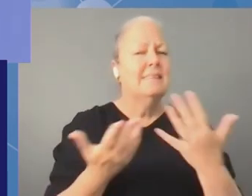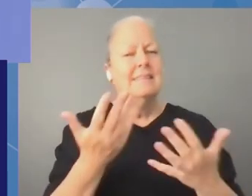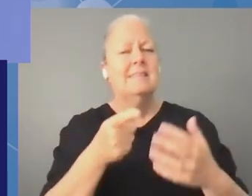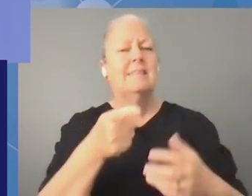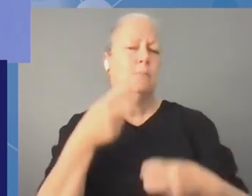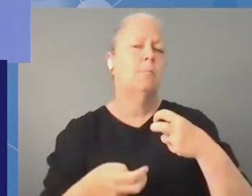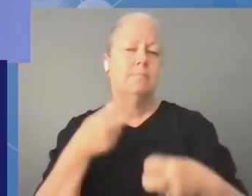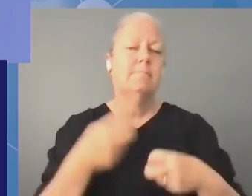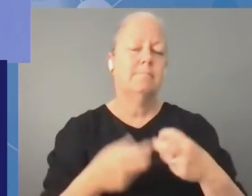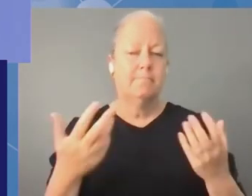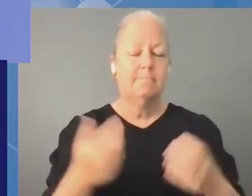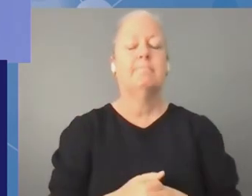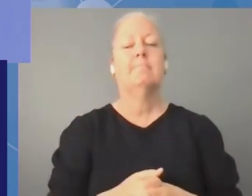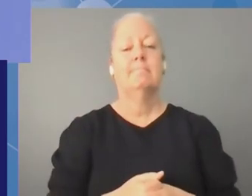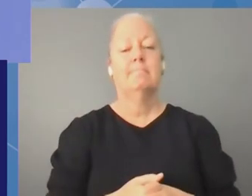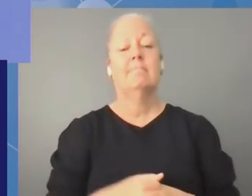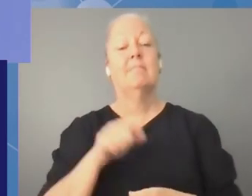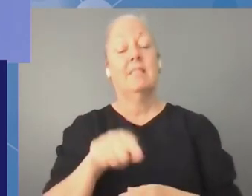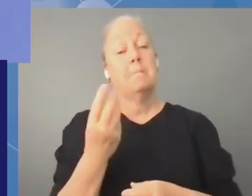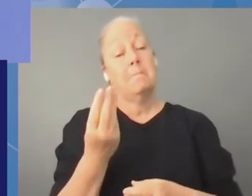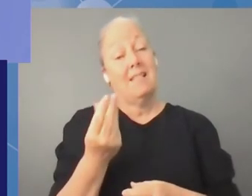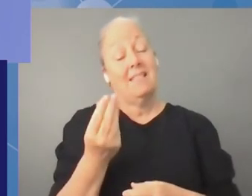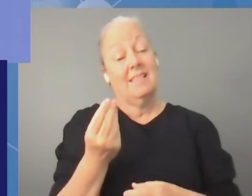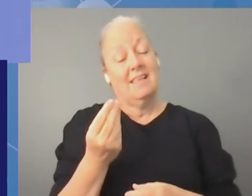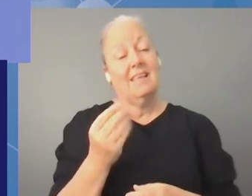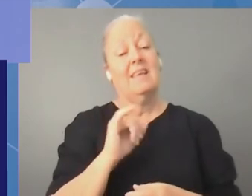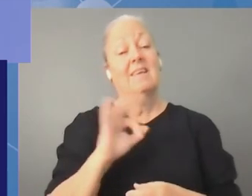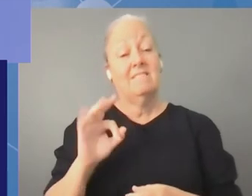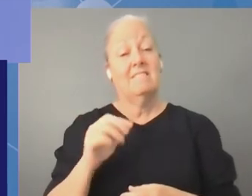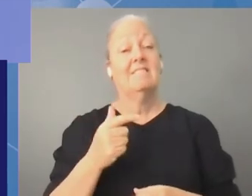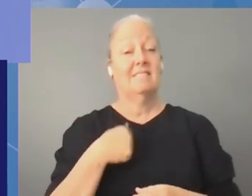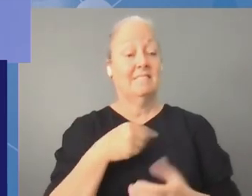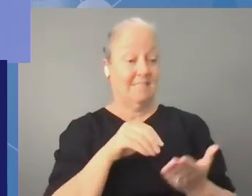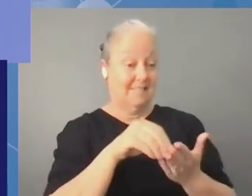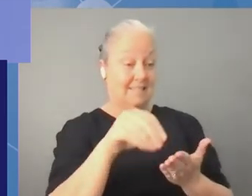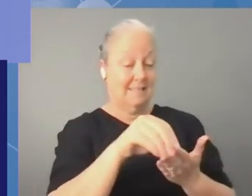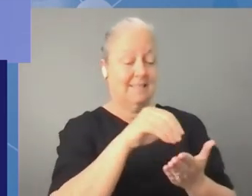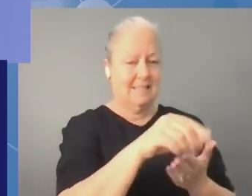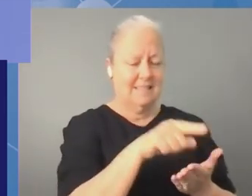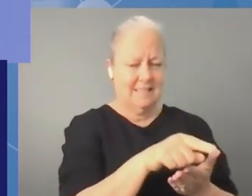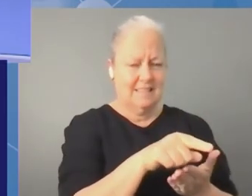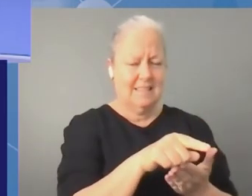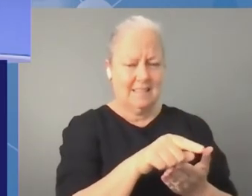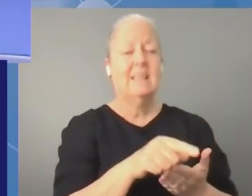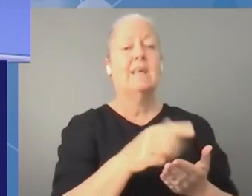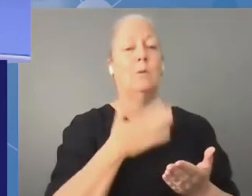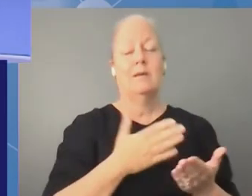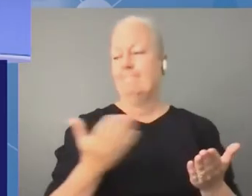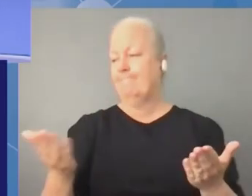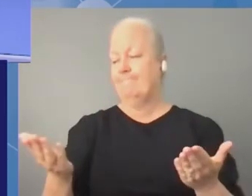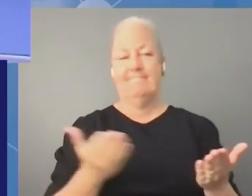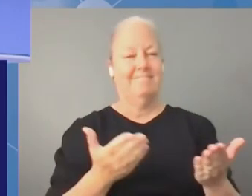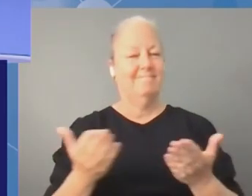有难度比较大的，因为这个涉及到我们翻译的资源的吧和经费的资源的